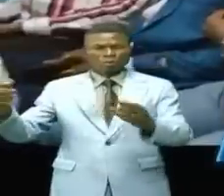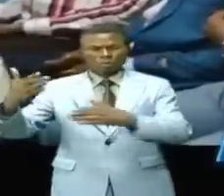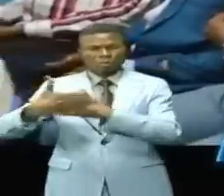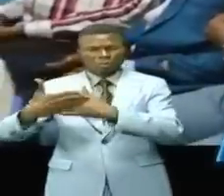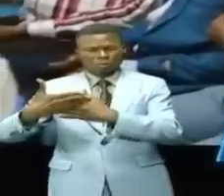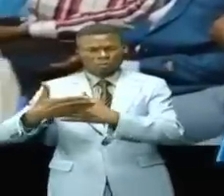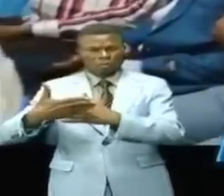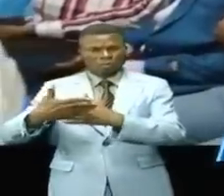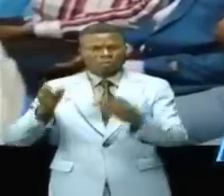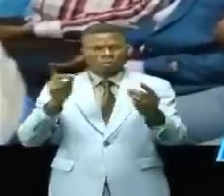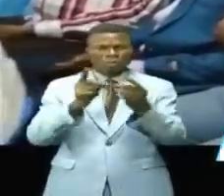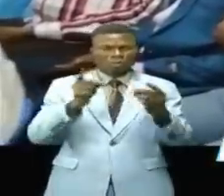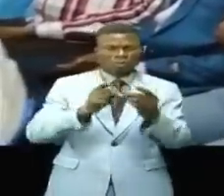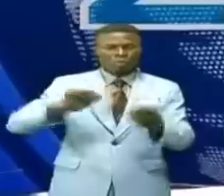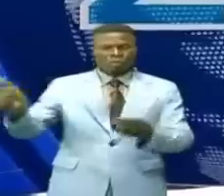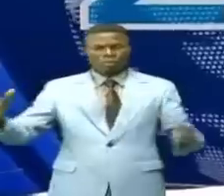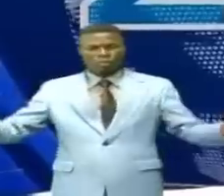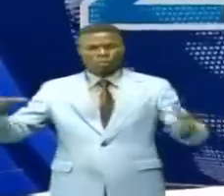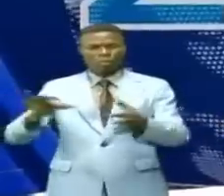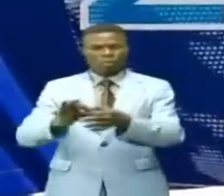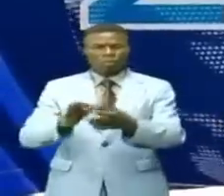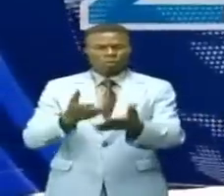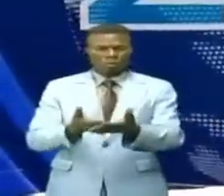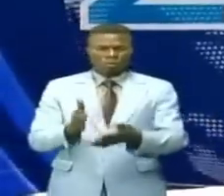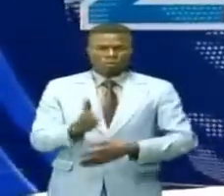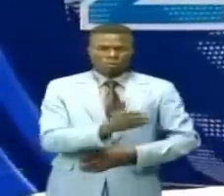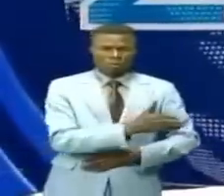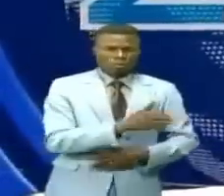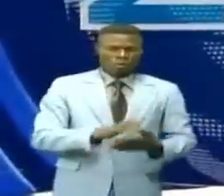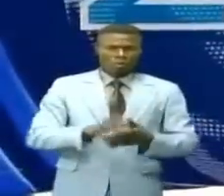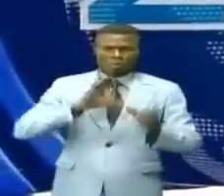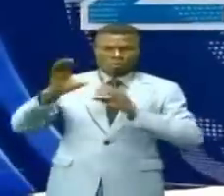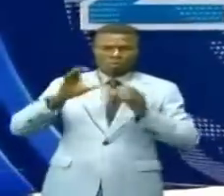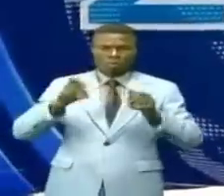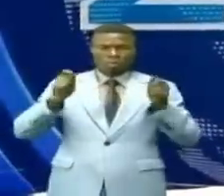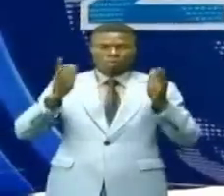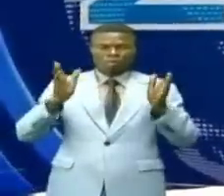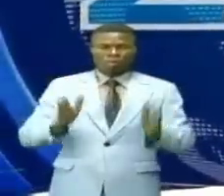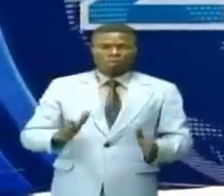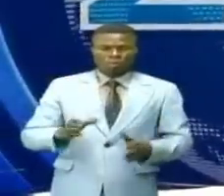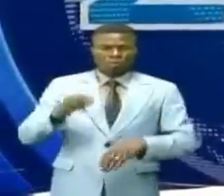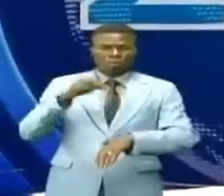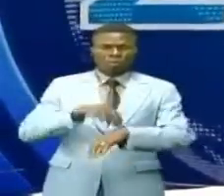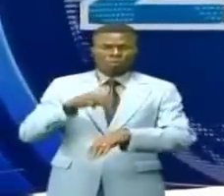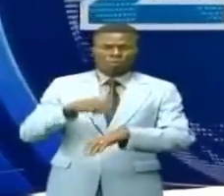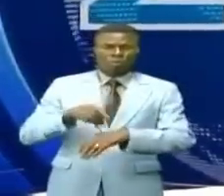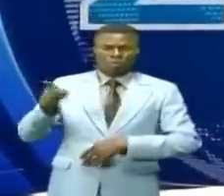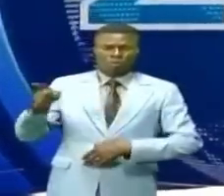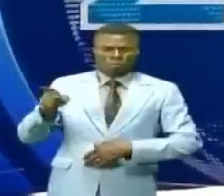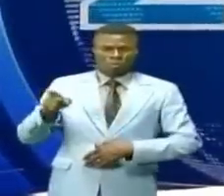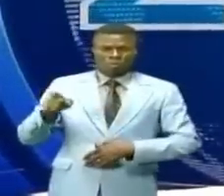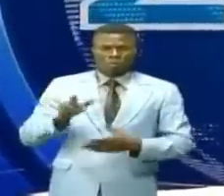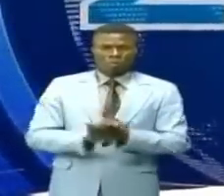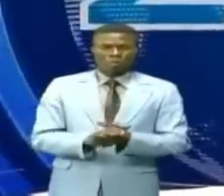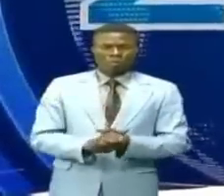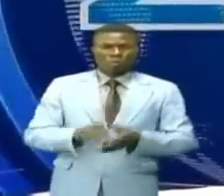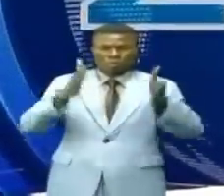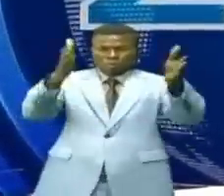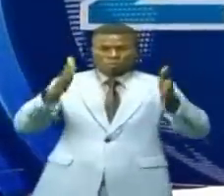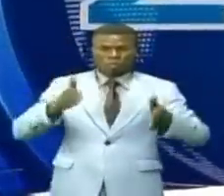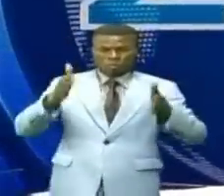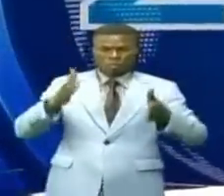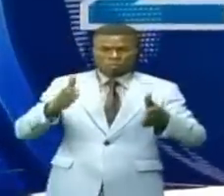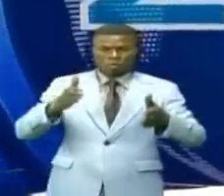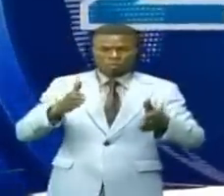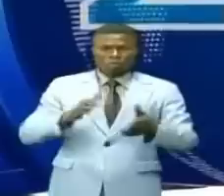pays à d'autres provinces. Et ce communiqué de presse de Matadi Corridor terminaux à conteneurs à la suite